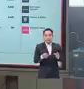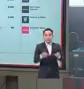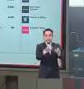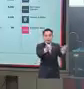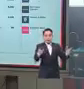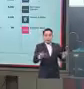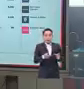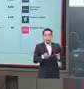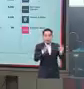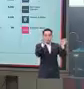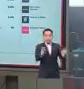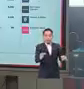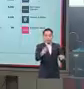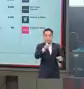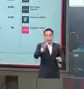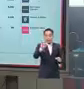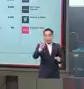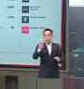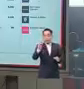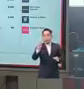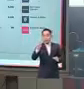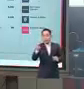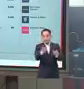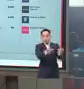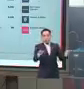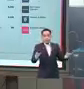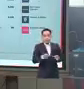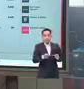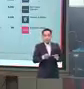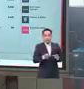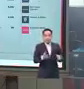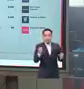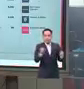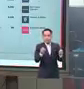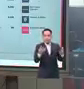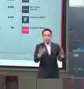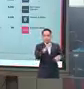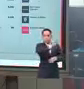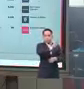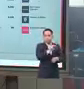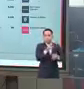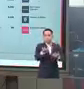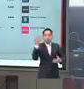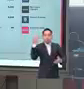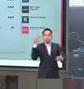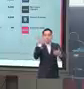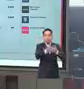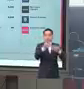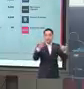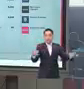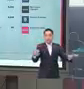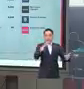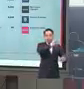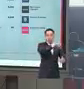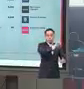ciuman kalau kita lihat sejak 12 kursi ini didominasi oleh parasi nasional dari dulu sehinggalah sekarang kecuali